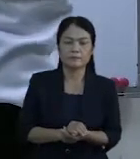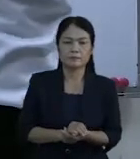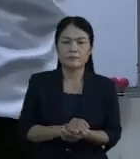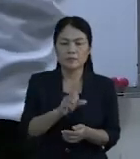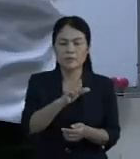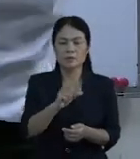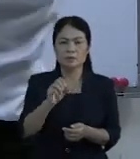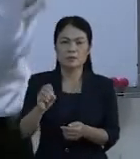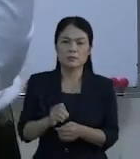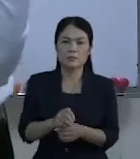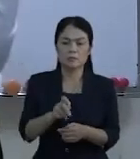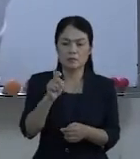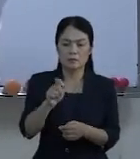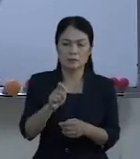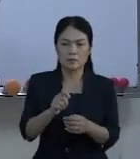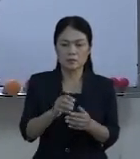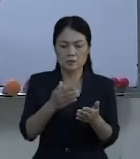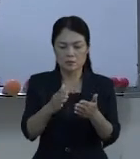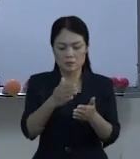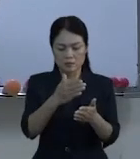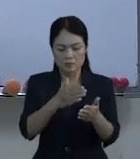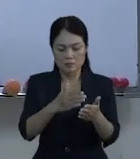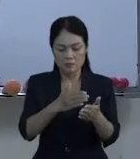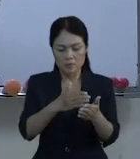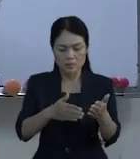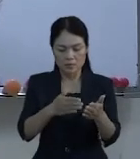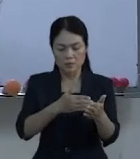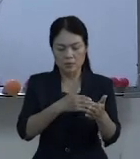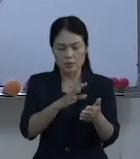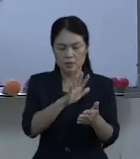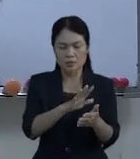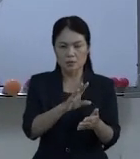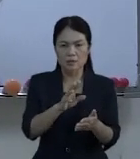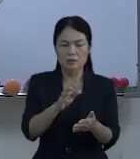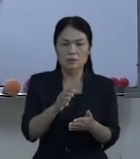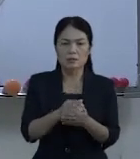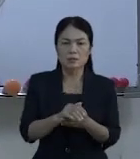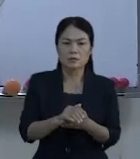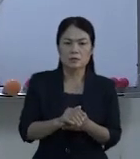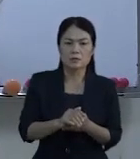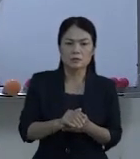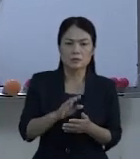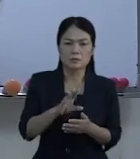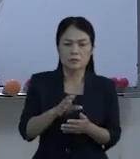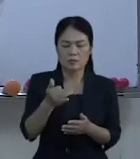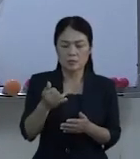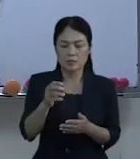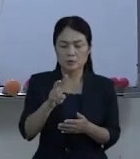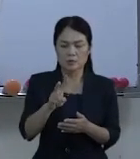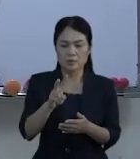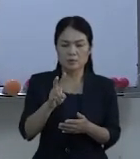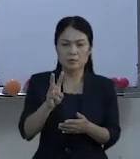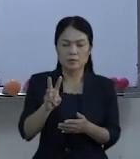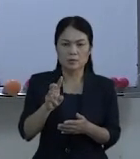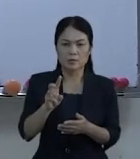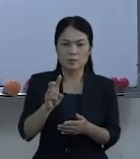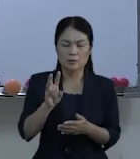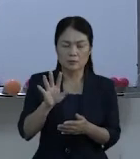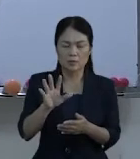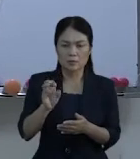sen kho một cốt chùm luôn pram liên một mùi sen phì mớn bầy quán pram rối mùi